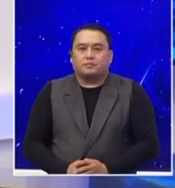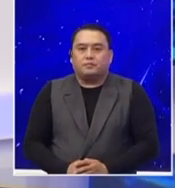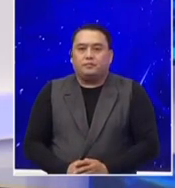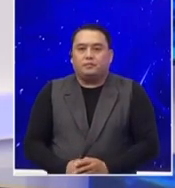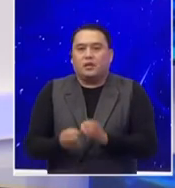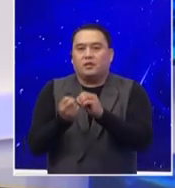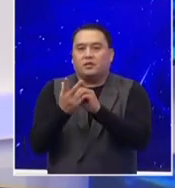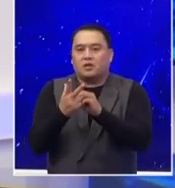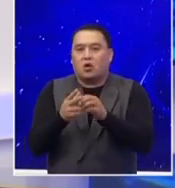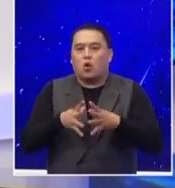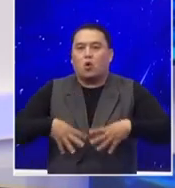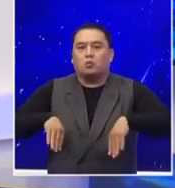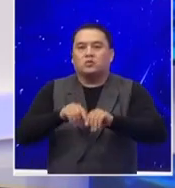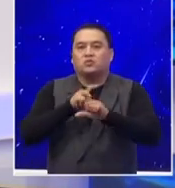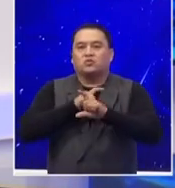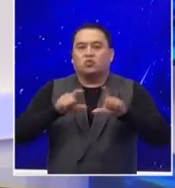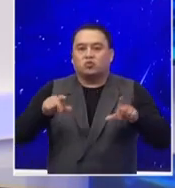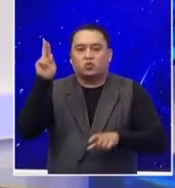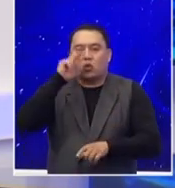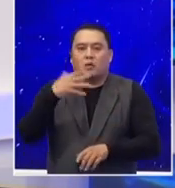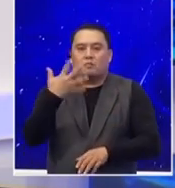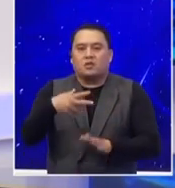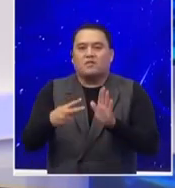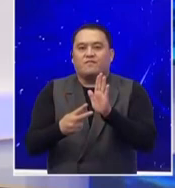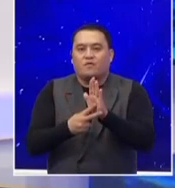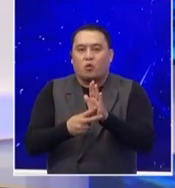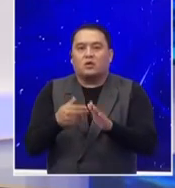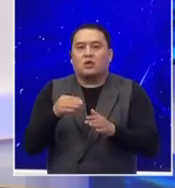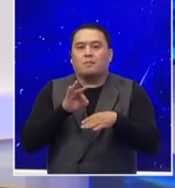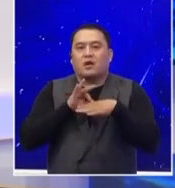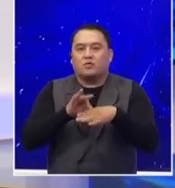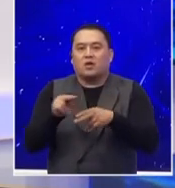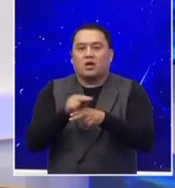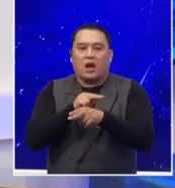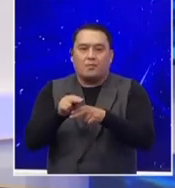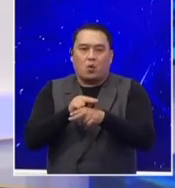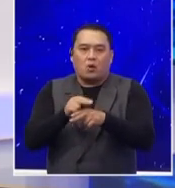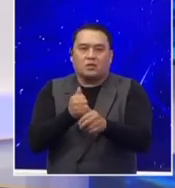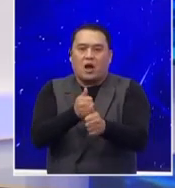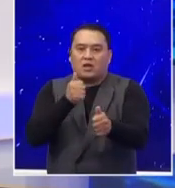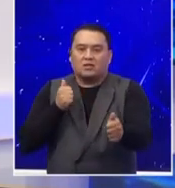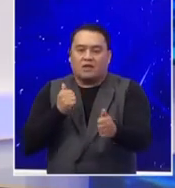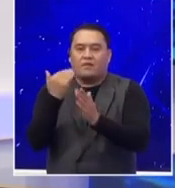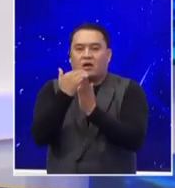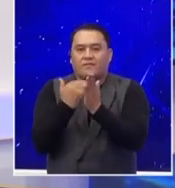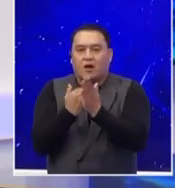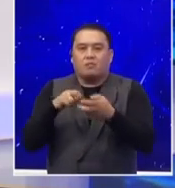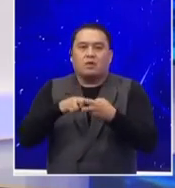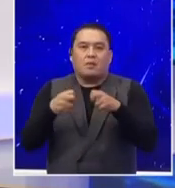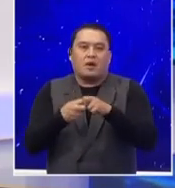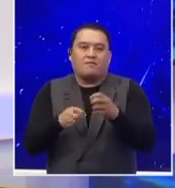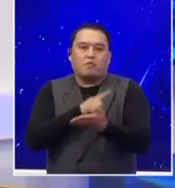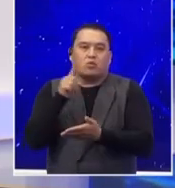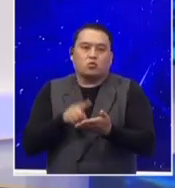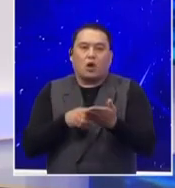В 13 из общеобразовательных школах из 58, где идет ремонт, наблюдается отставание от графика.